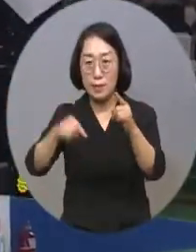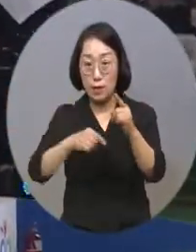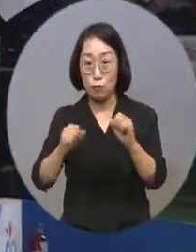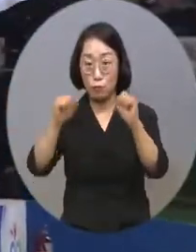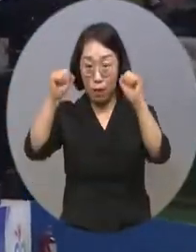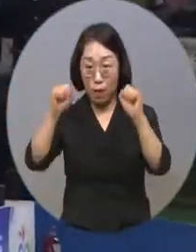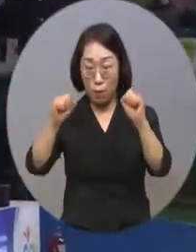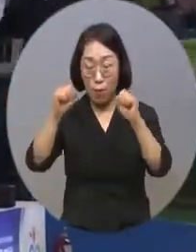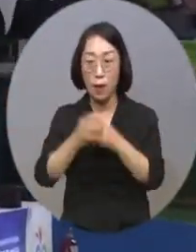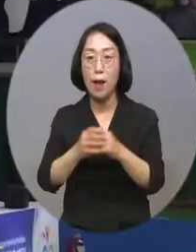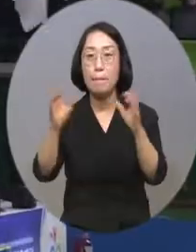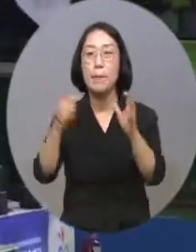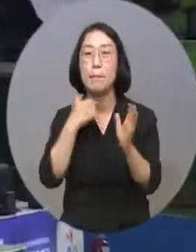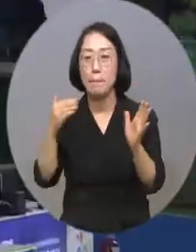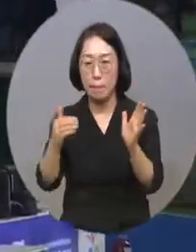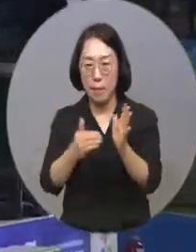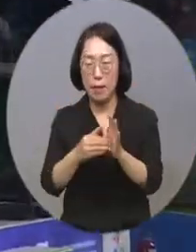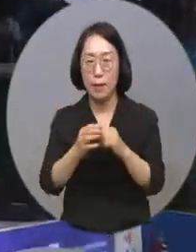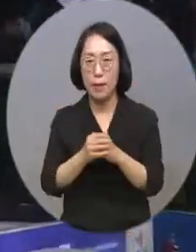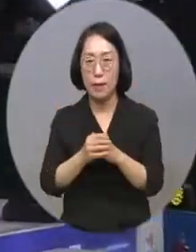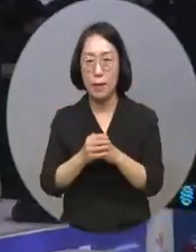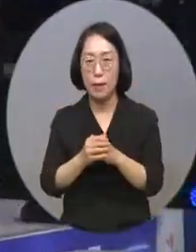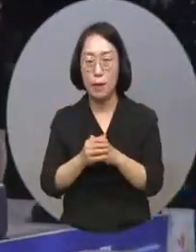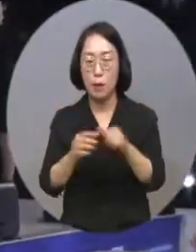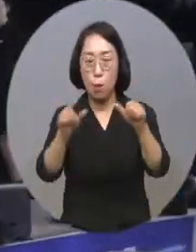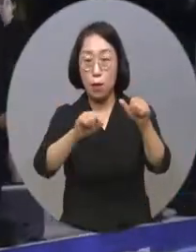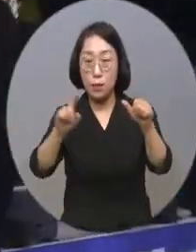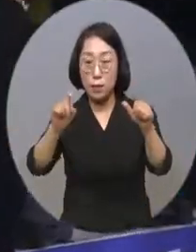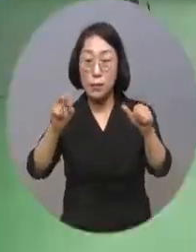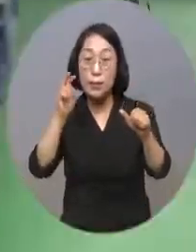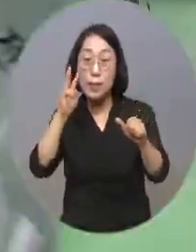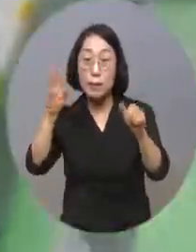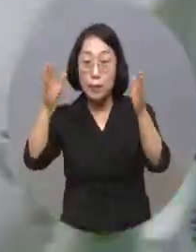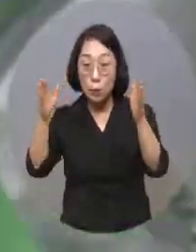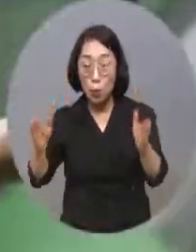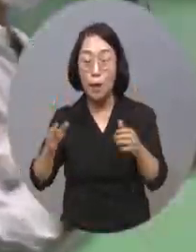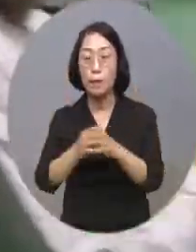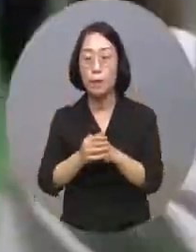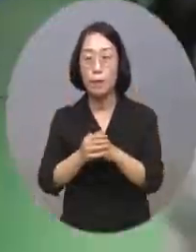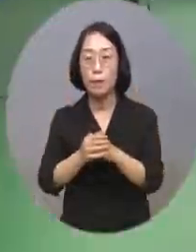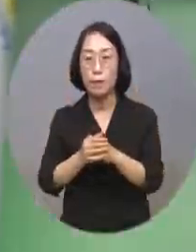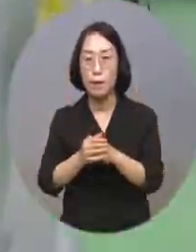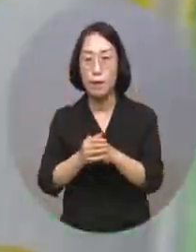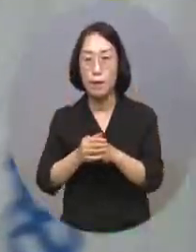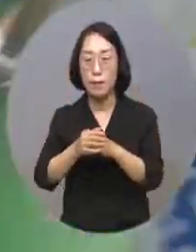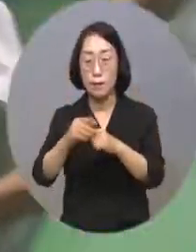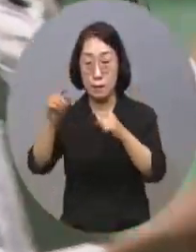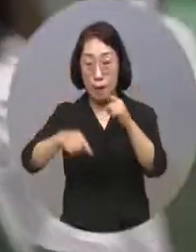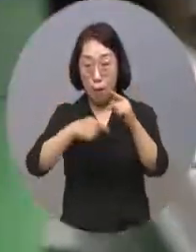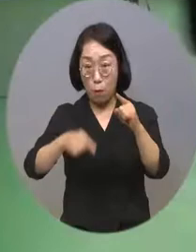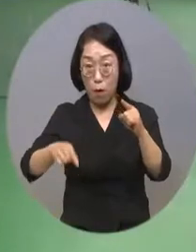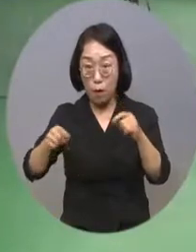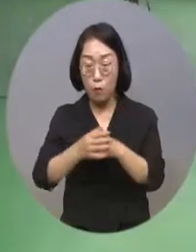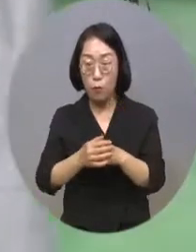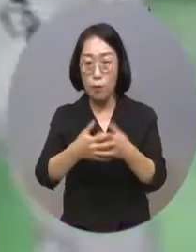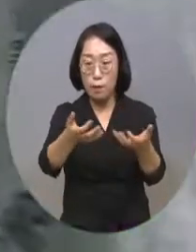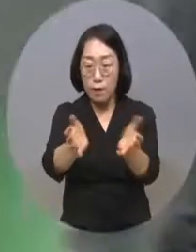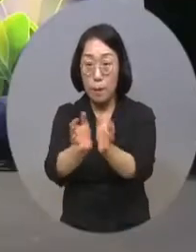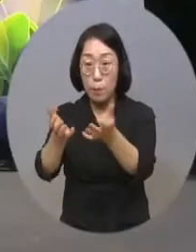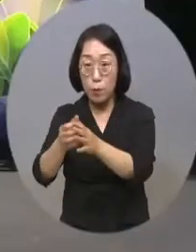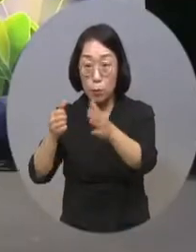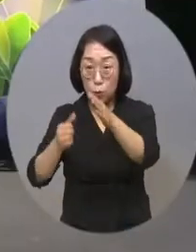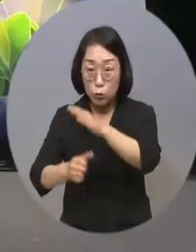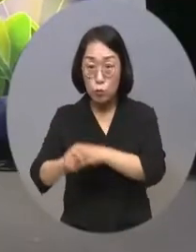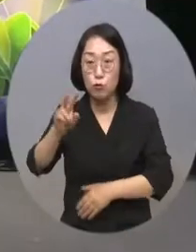시 일원에서 개최 됐습니다 지난 11일부터 사흘간의 일정으로 진행된 장애인 체전 은 22개 시군 선수단